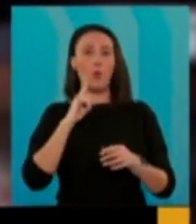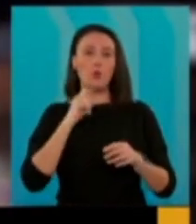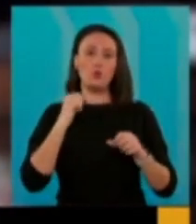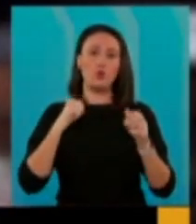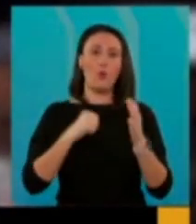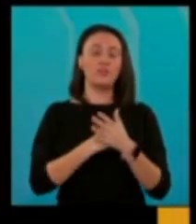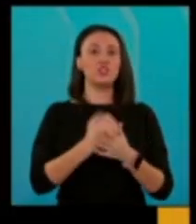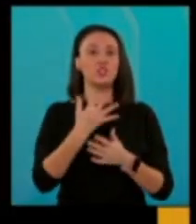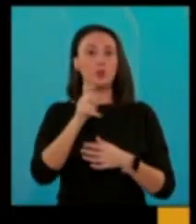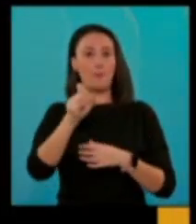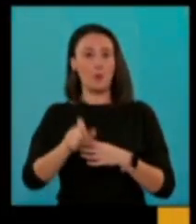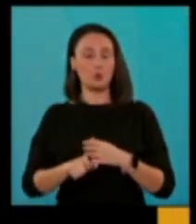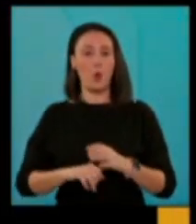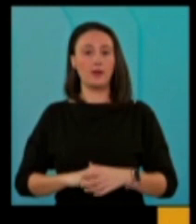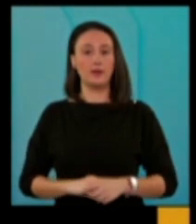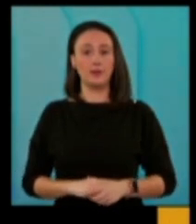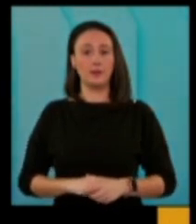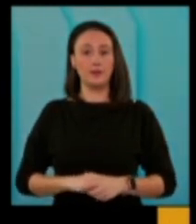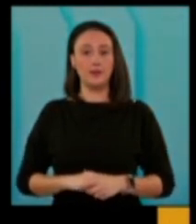rănit 5 persoane.